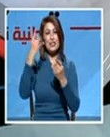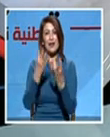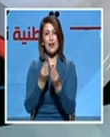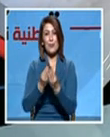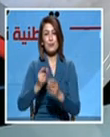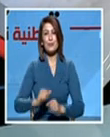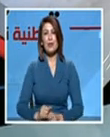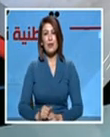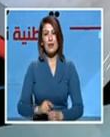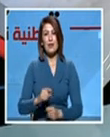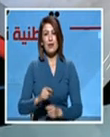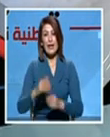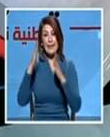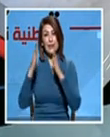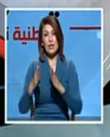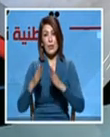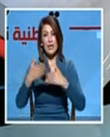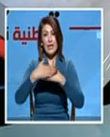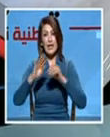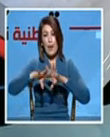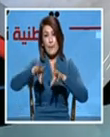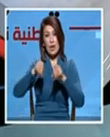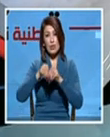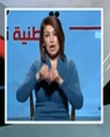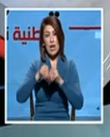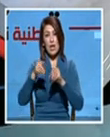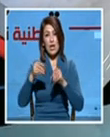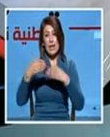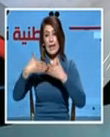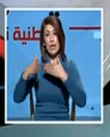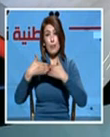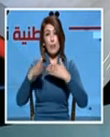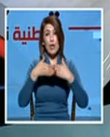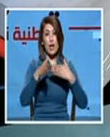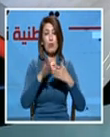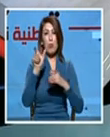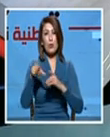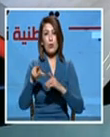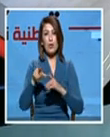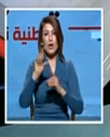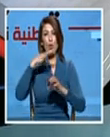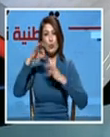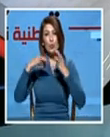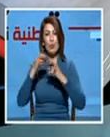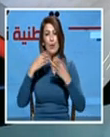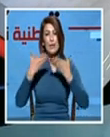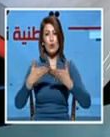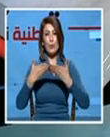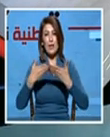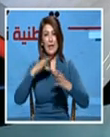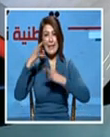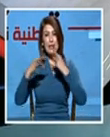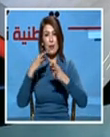والعمران البشري قاعد يحل في مراكزه قاعد يرجع يحل في مراكزه حل انا مازلت كي كلمتهم اليوم بركة هذا هو خاطر الانسان ماذا